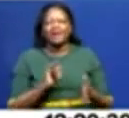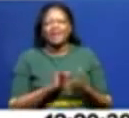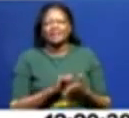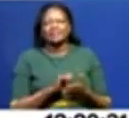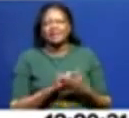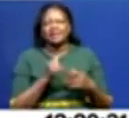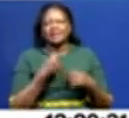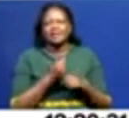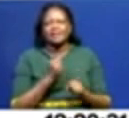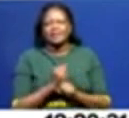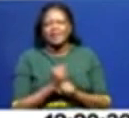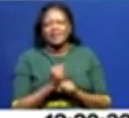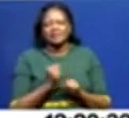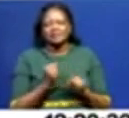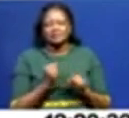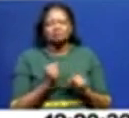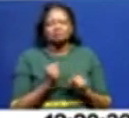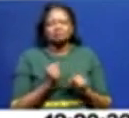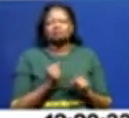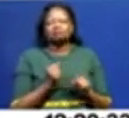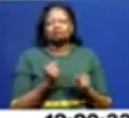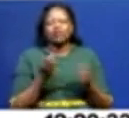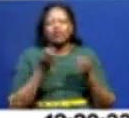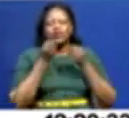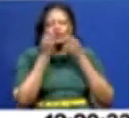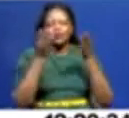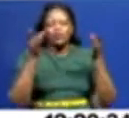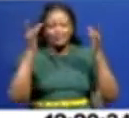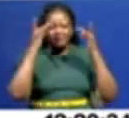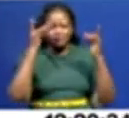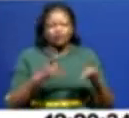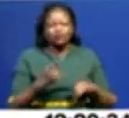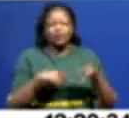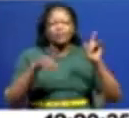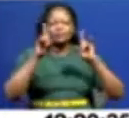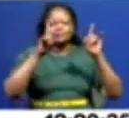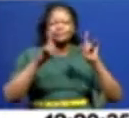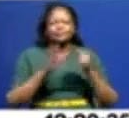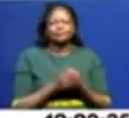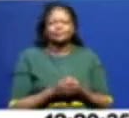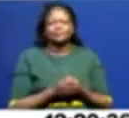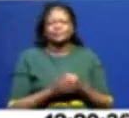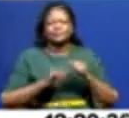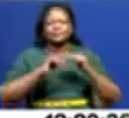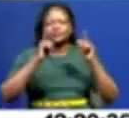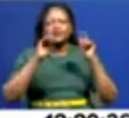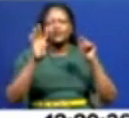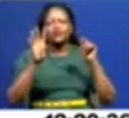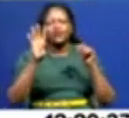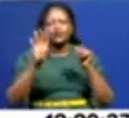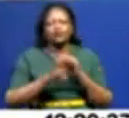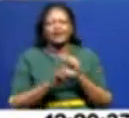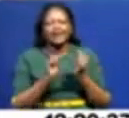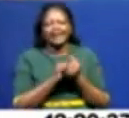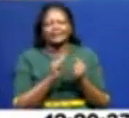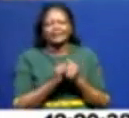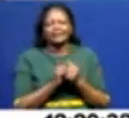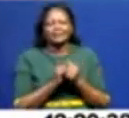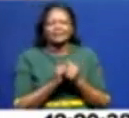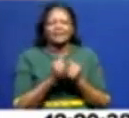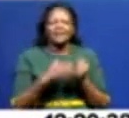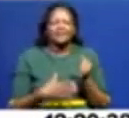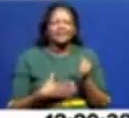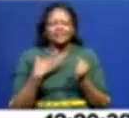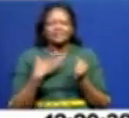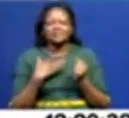yanayoshawishi maamuzi ya watalii. Huku karibu watalii wa 4 kati ya 10 wanafanya utalii